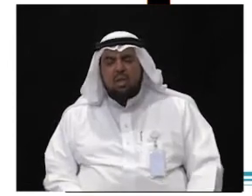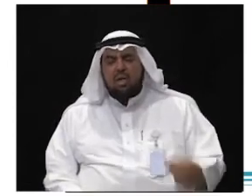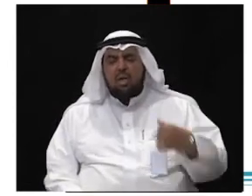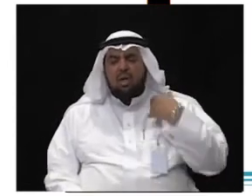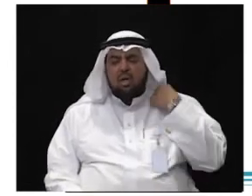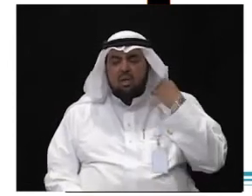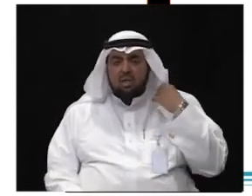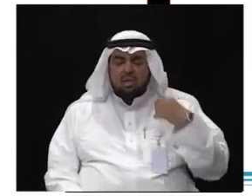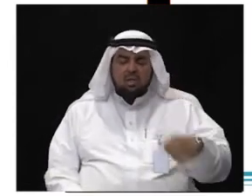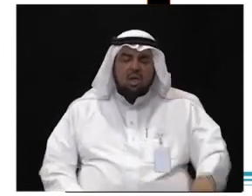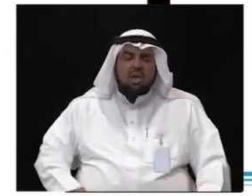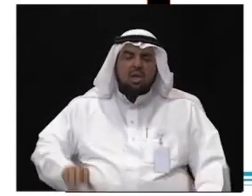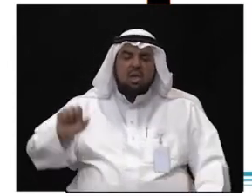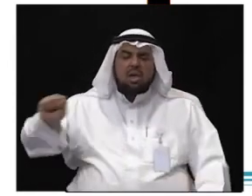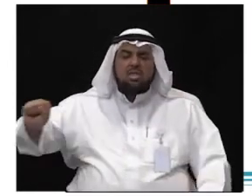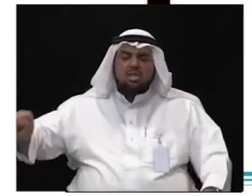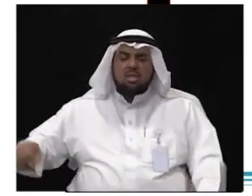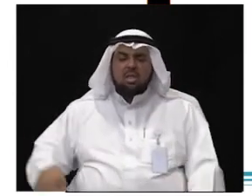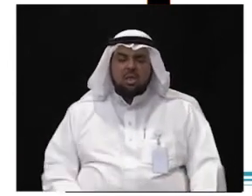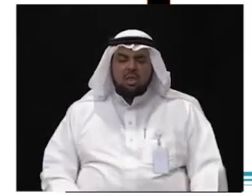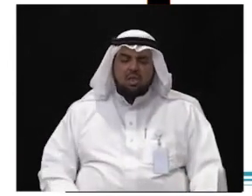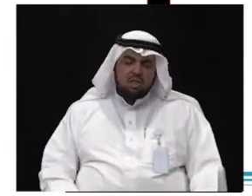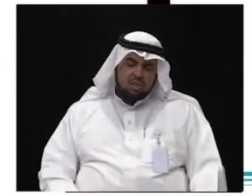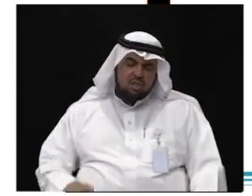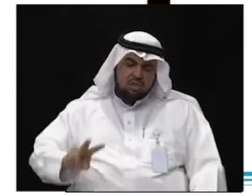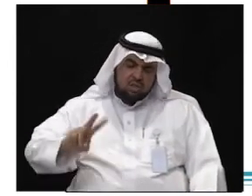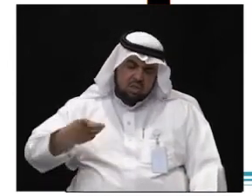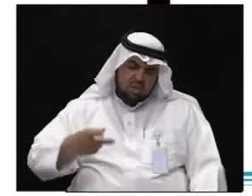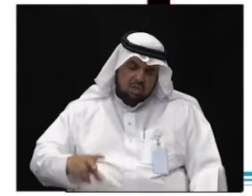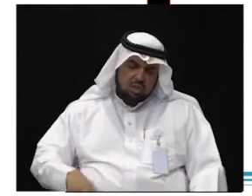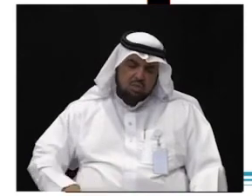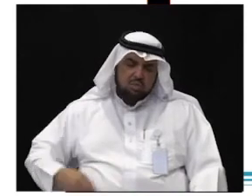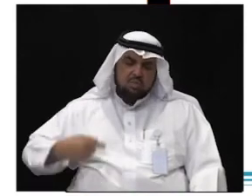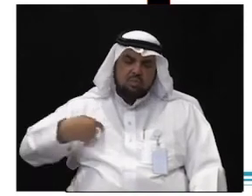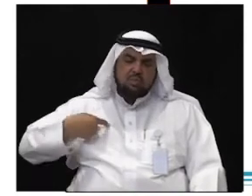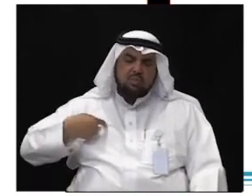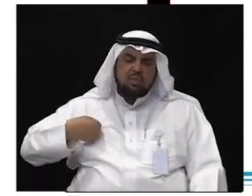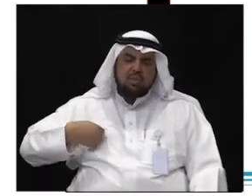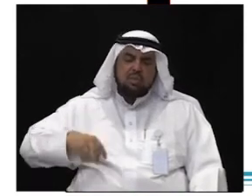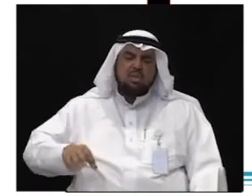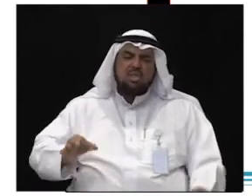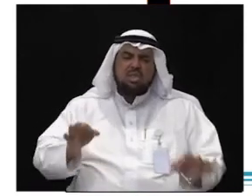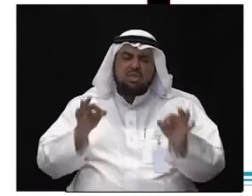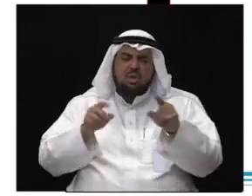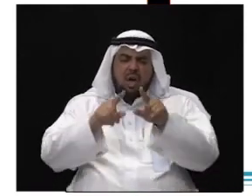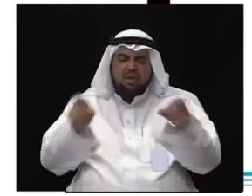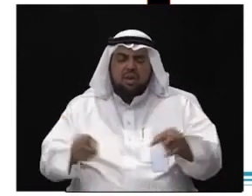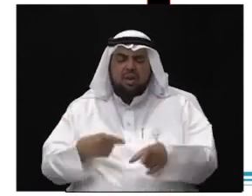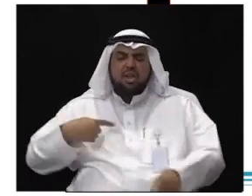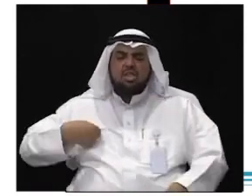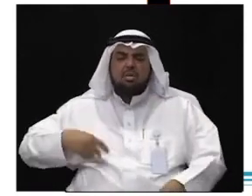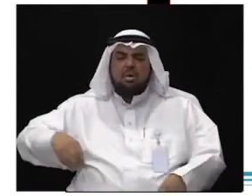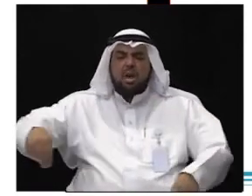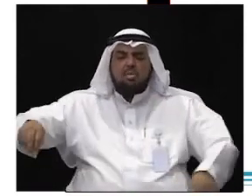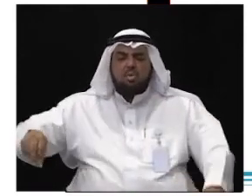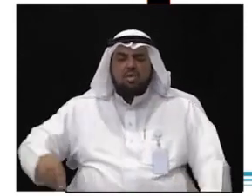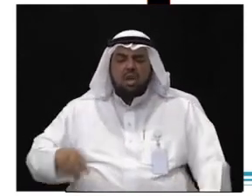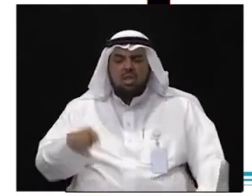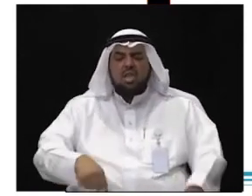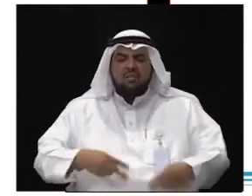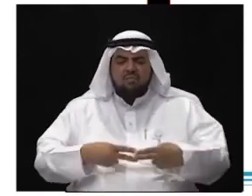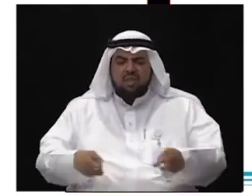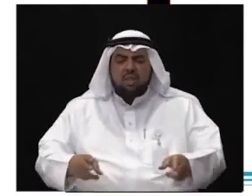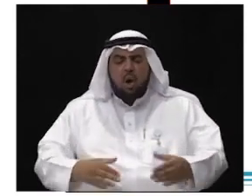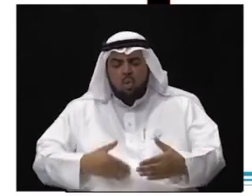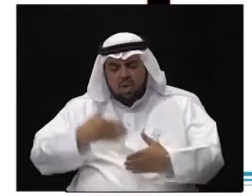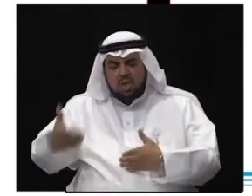الخاصية Change Form ما هي وظيفتها؟ ممتاز، تحدد اسم النموذج الذي سيتم فتحه أو